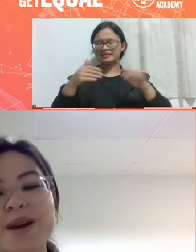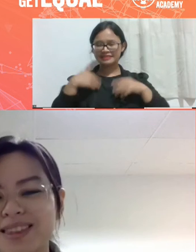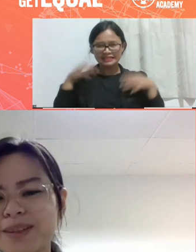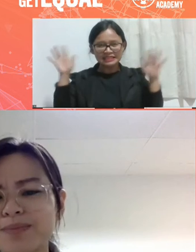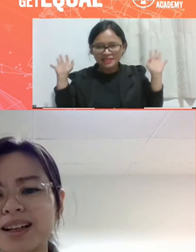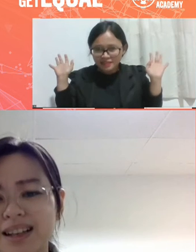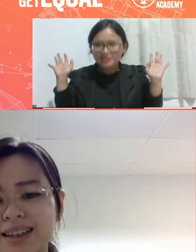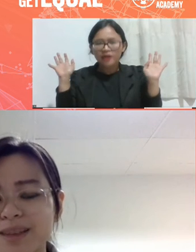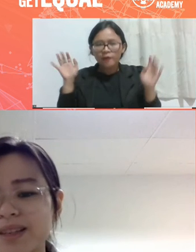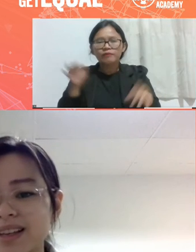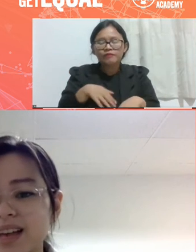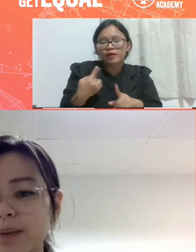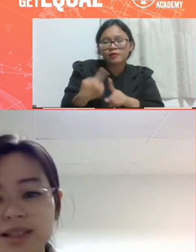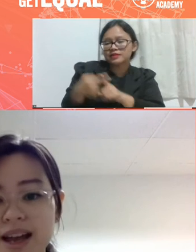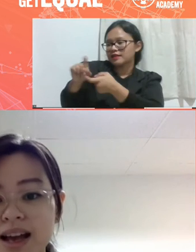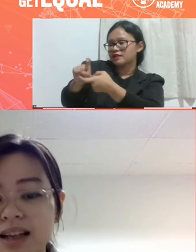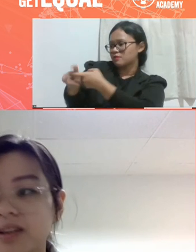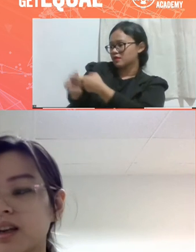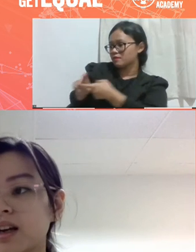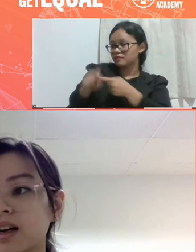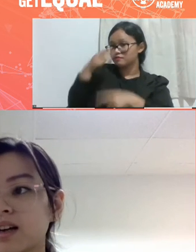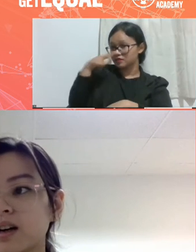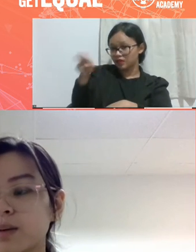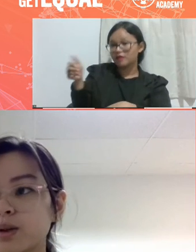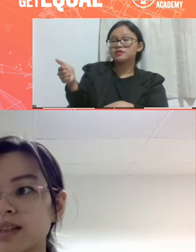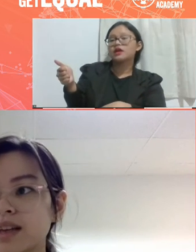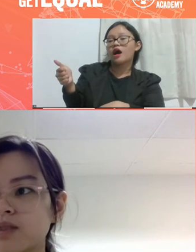punya apa ya, teman-teman dekat yang bisa saya percaya, dan kebetulan saya juga